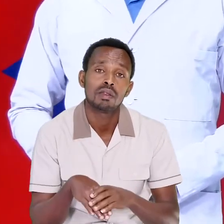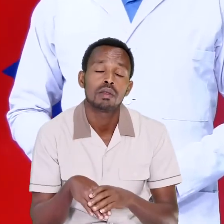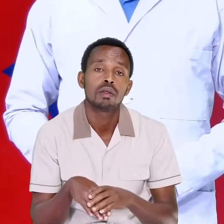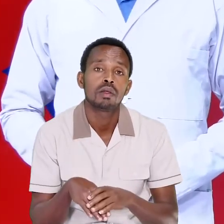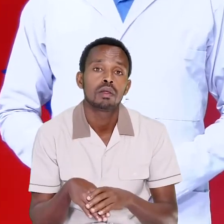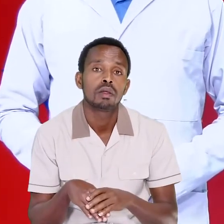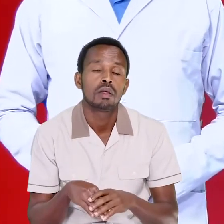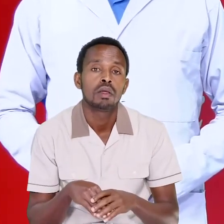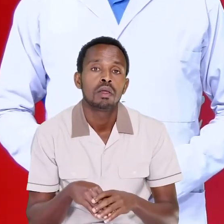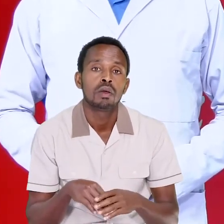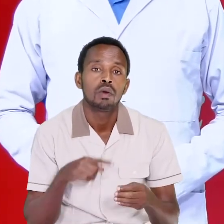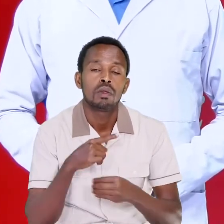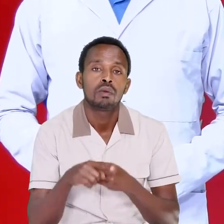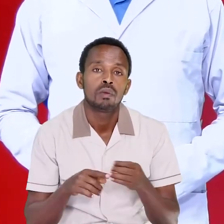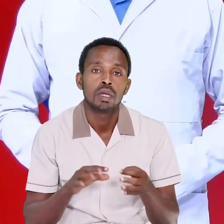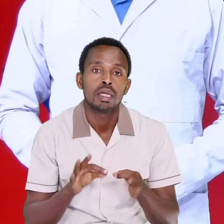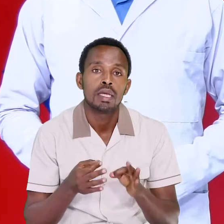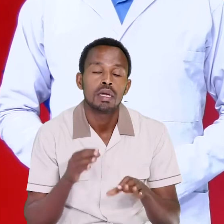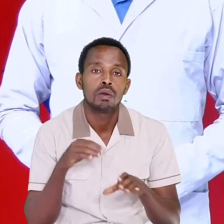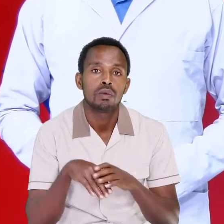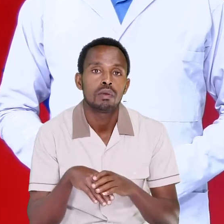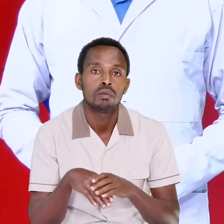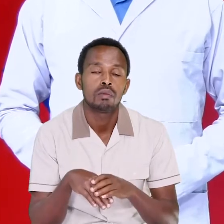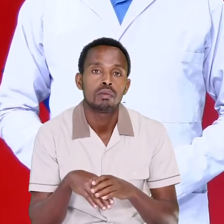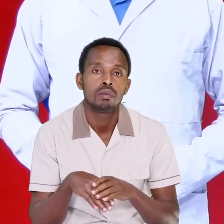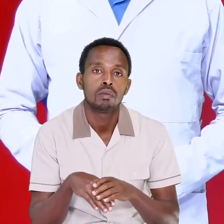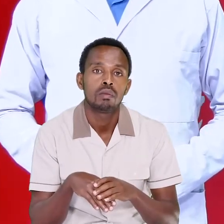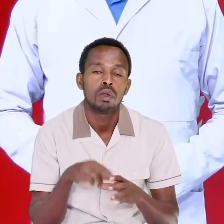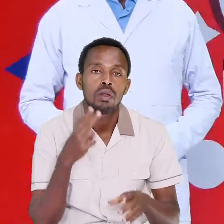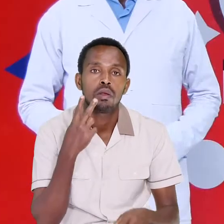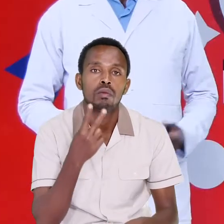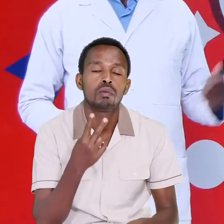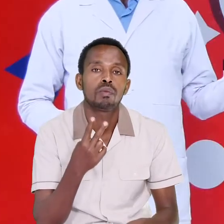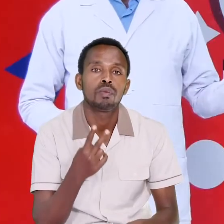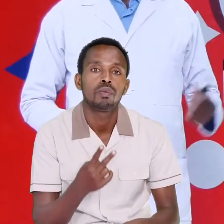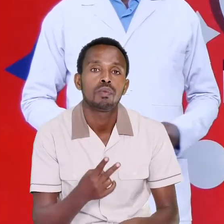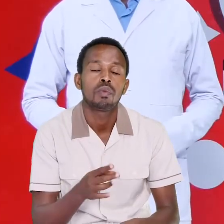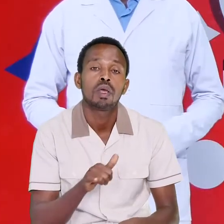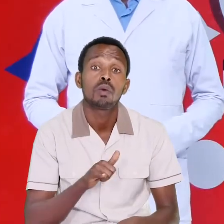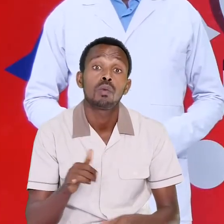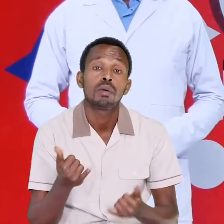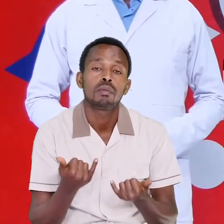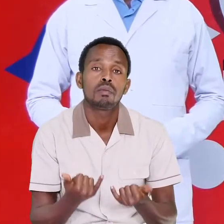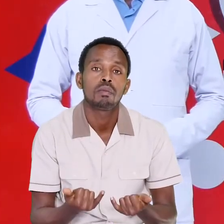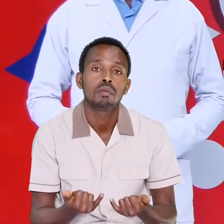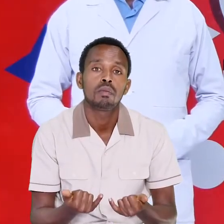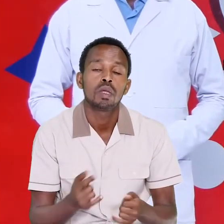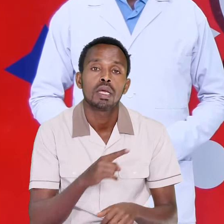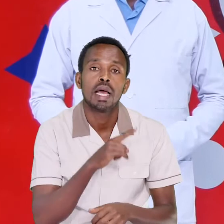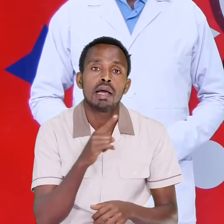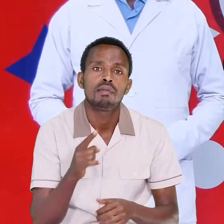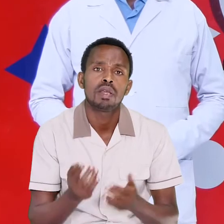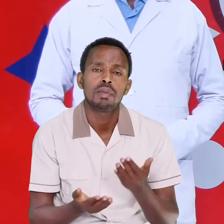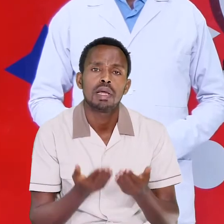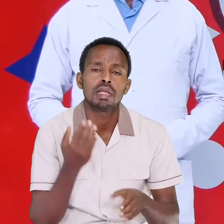keessatti waa'ee hiika galumsaas haa ilaallu. Akkuma amma gaaffilee madaallii